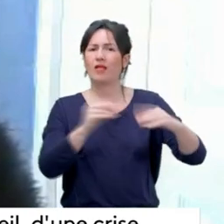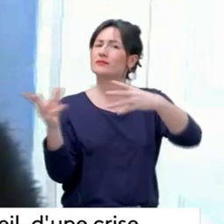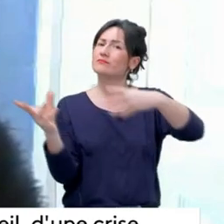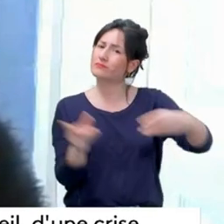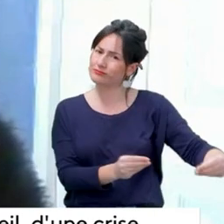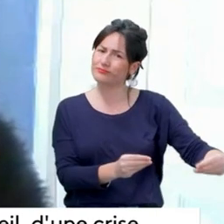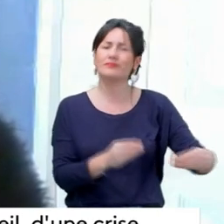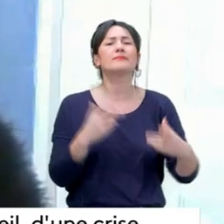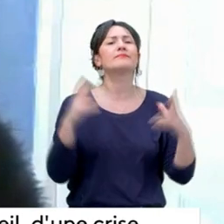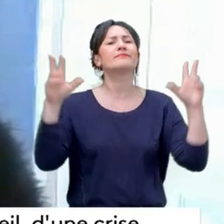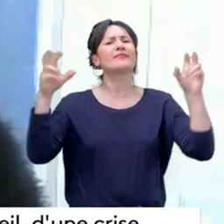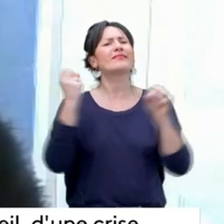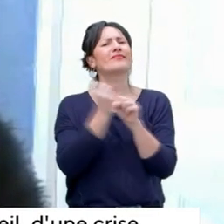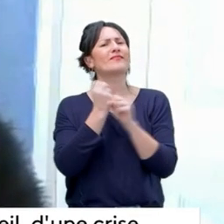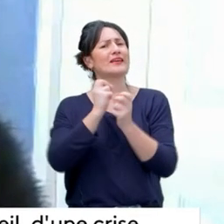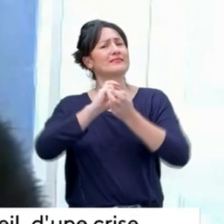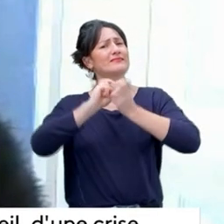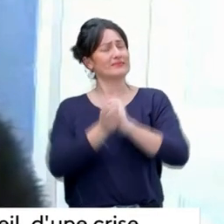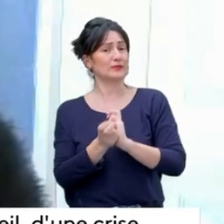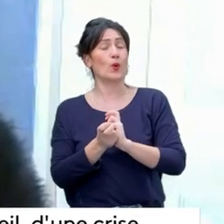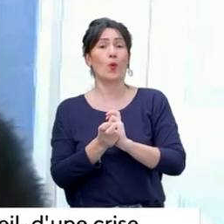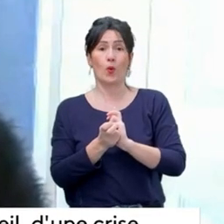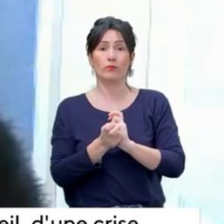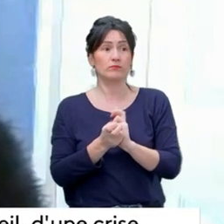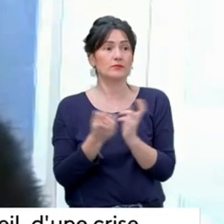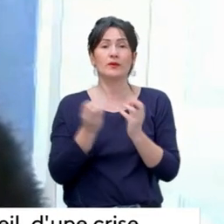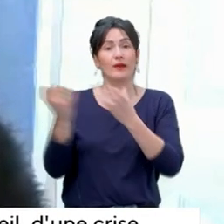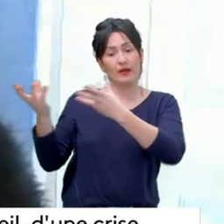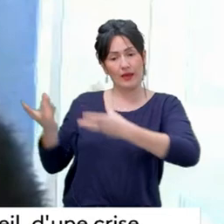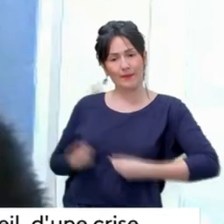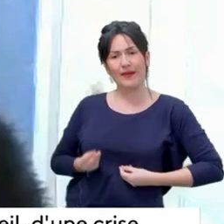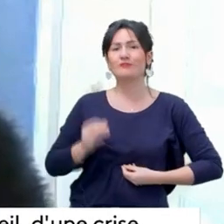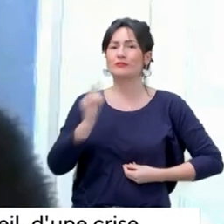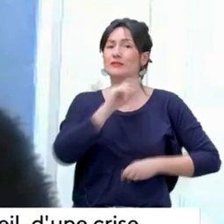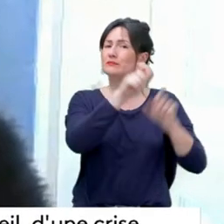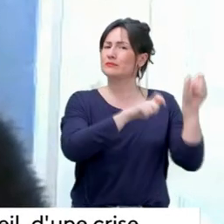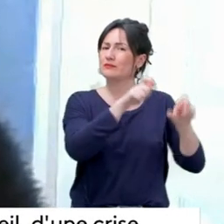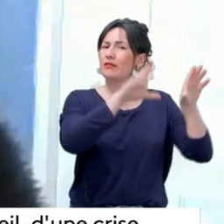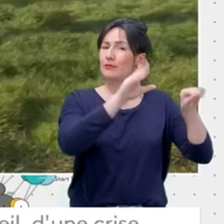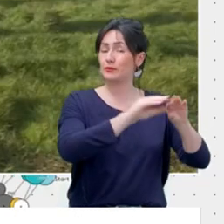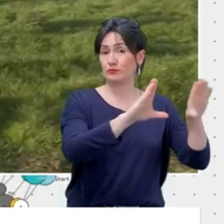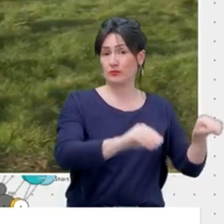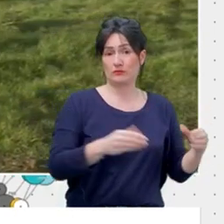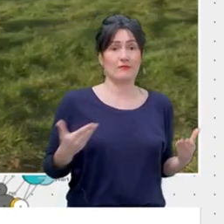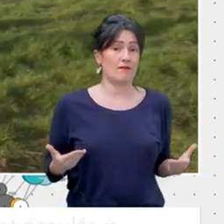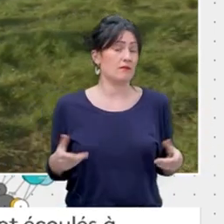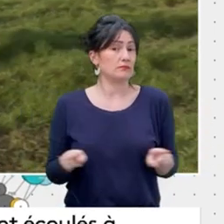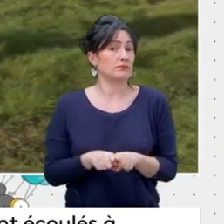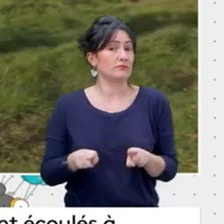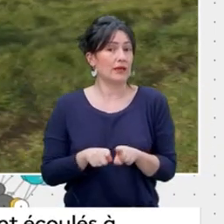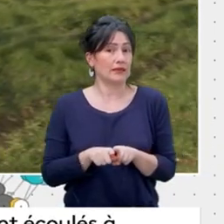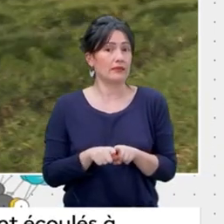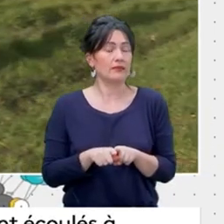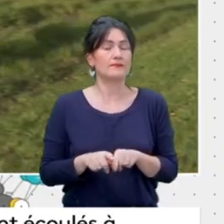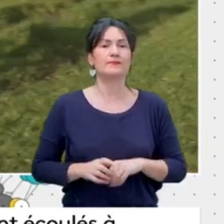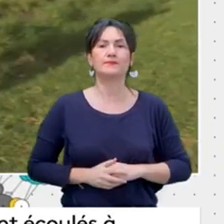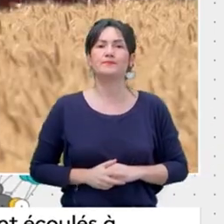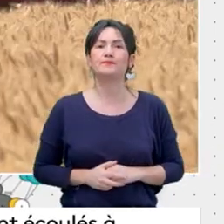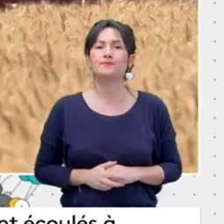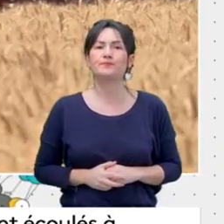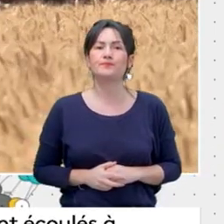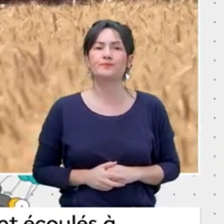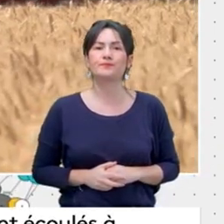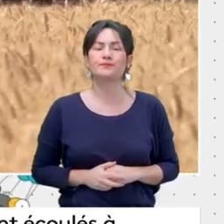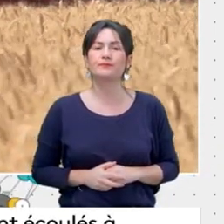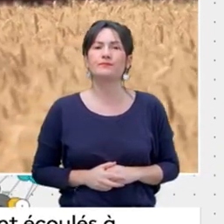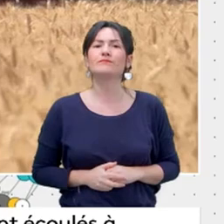travailleurs saisonniers logent sur place, sont hébergés par les employeurs de main-d'œuvre. Donc, c'est la même chose pour ceux qui viendront aujourd'hui. Pour